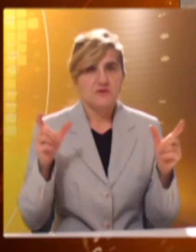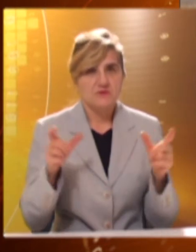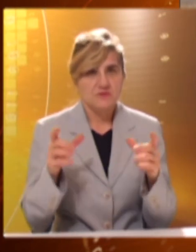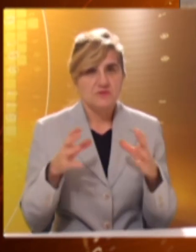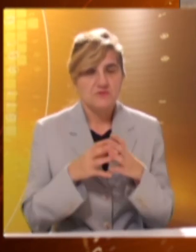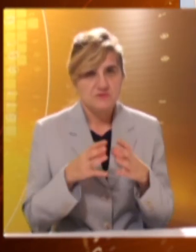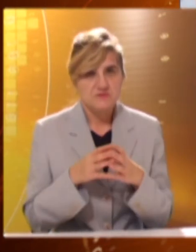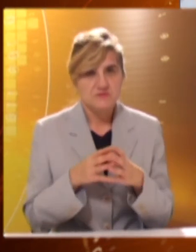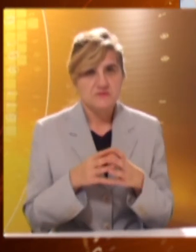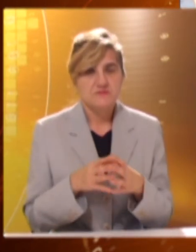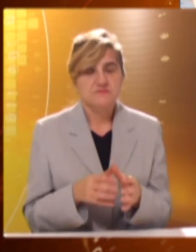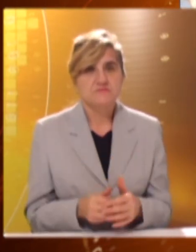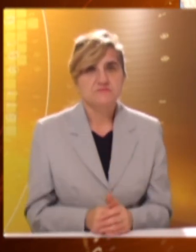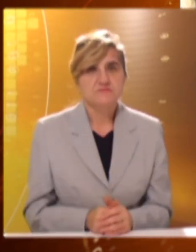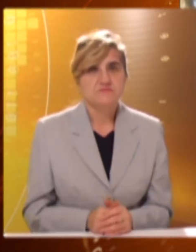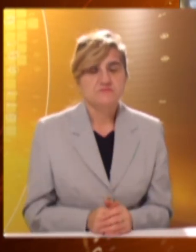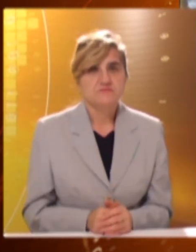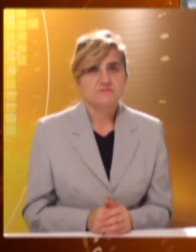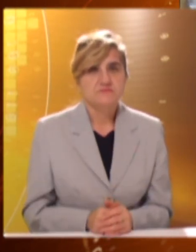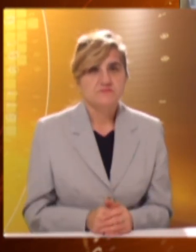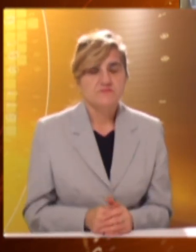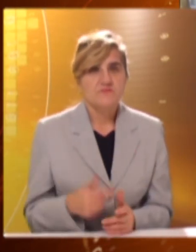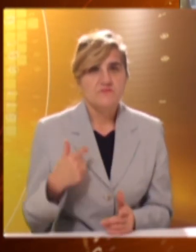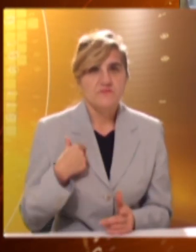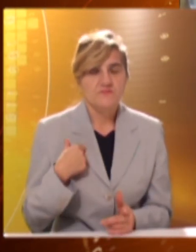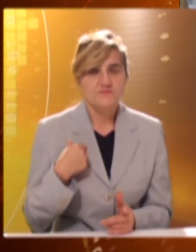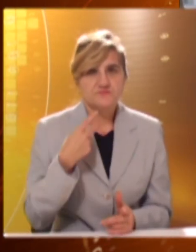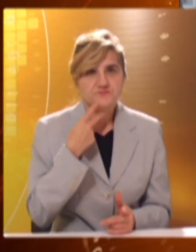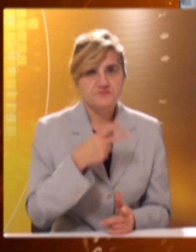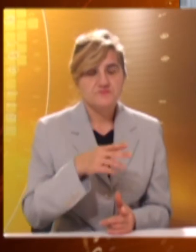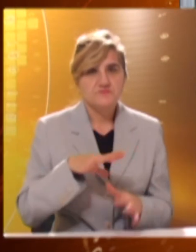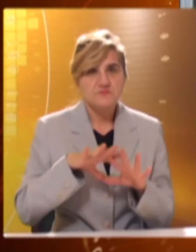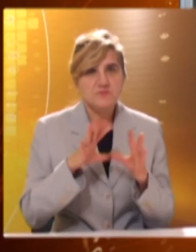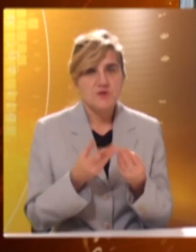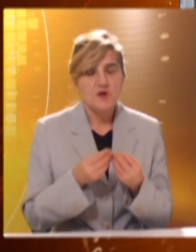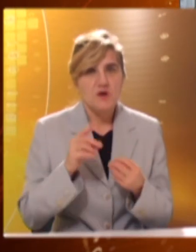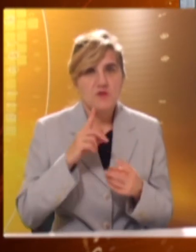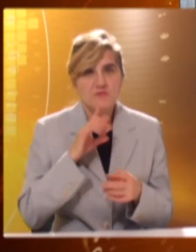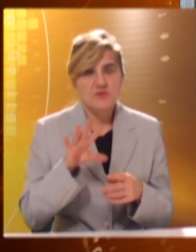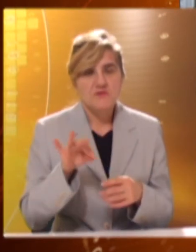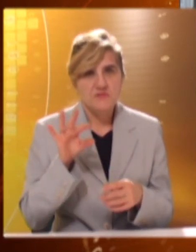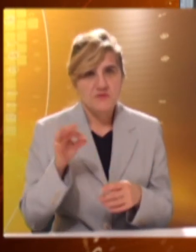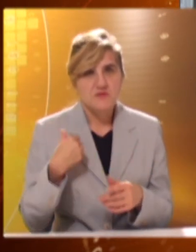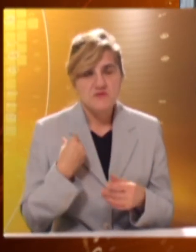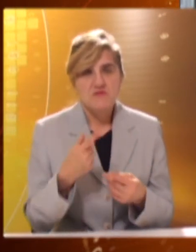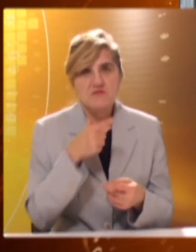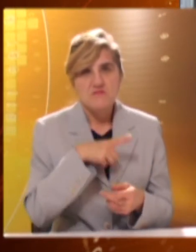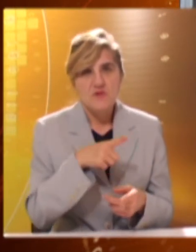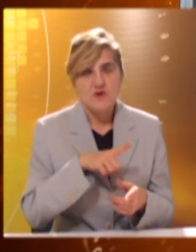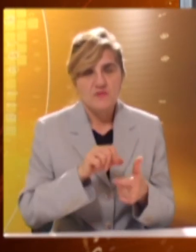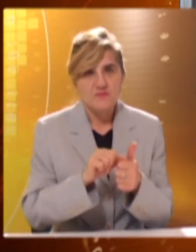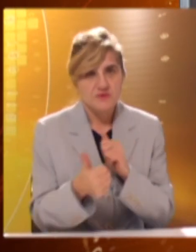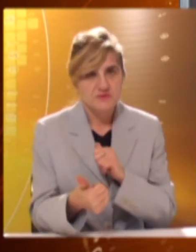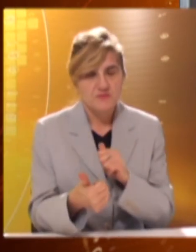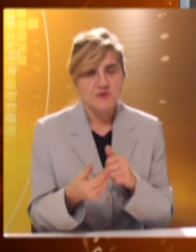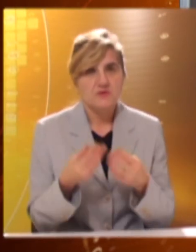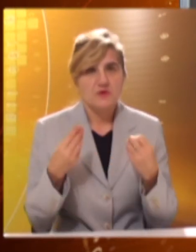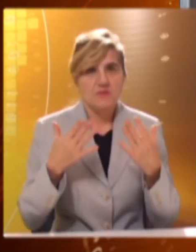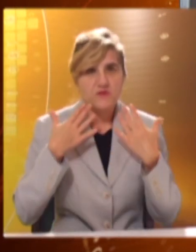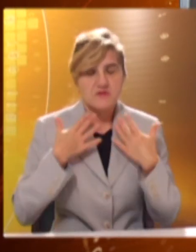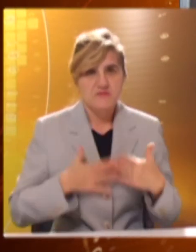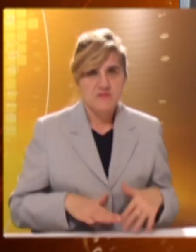sa vršnjacima. In kizilabdát választottam, azért mert az jó sport és jó